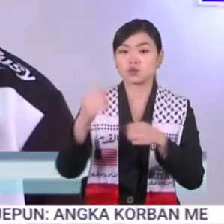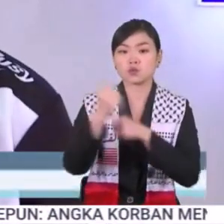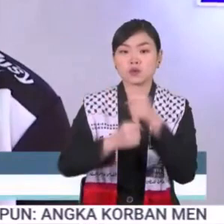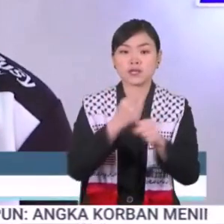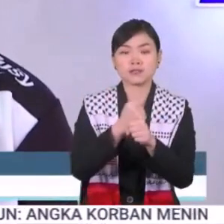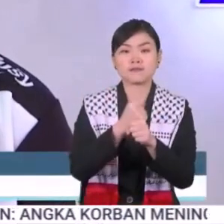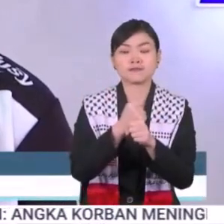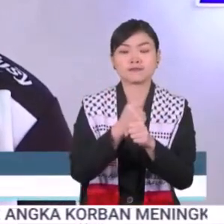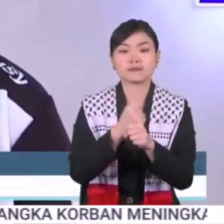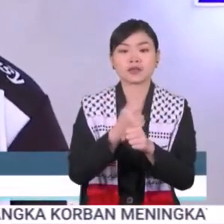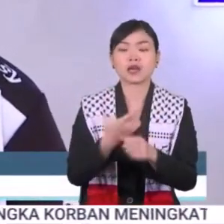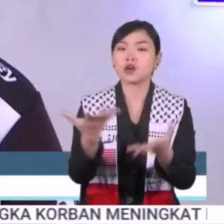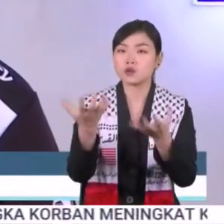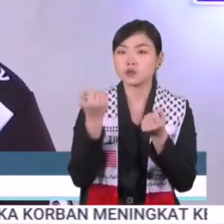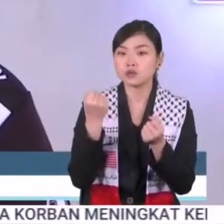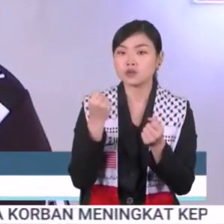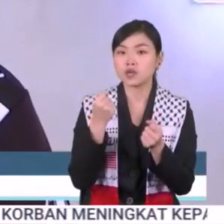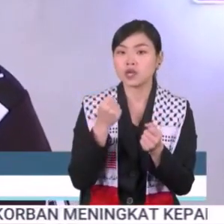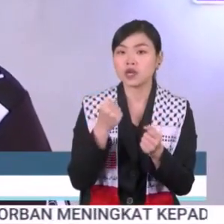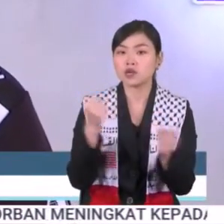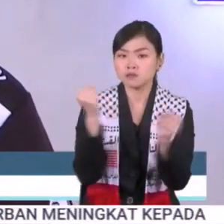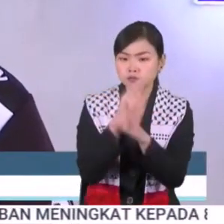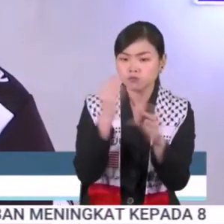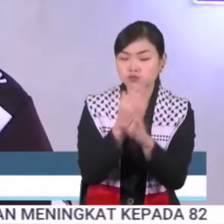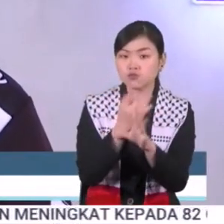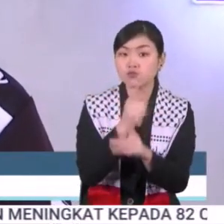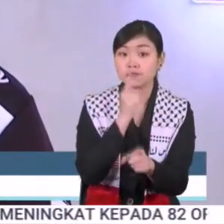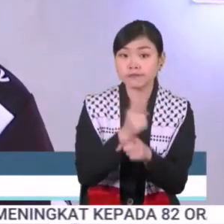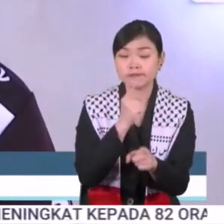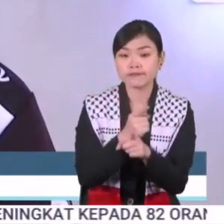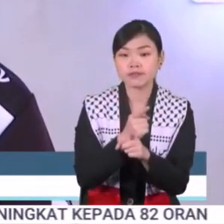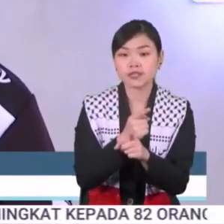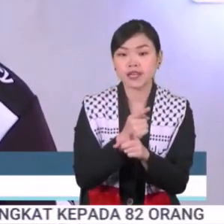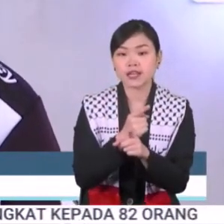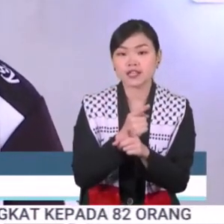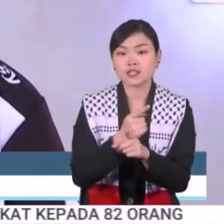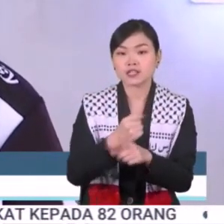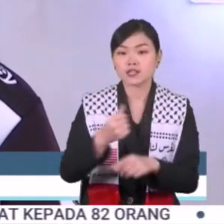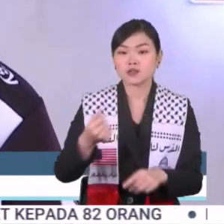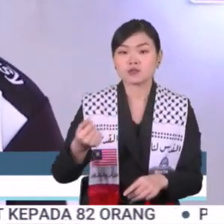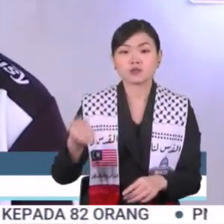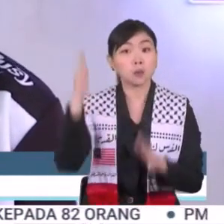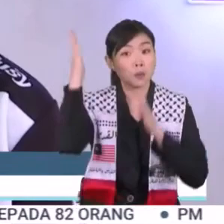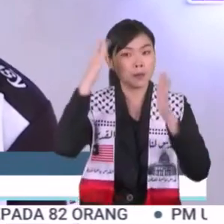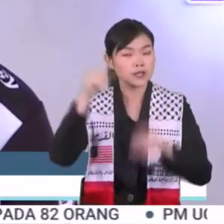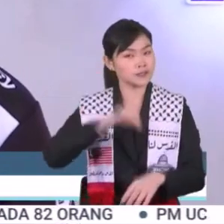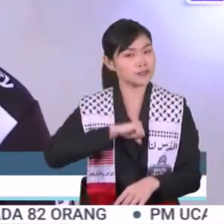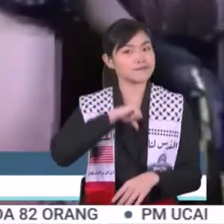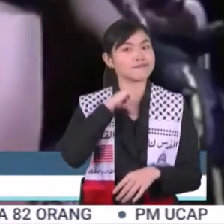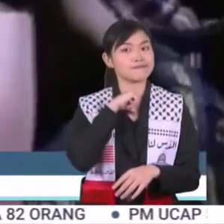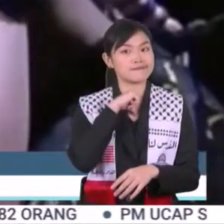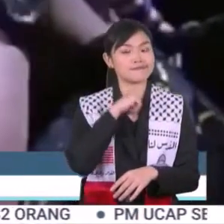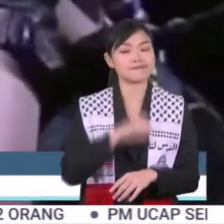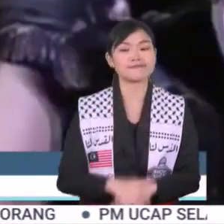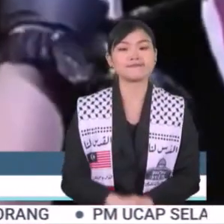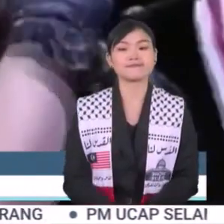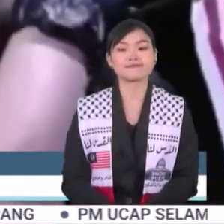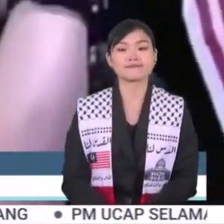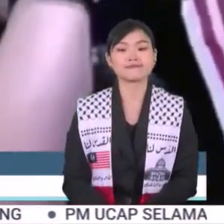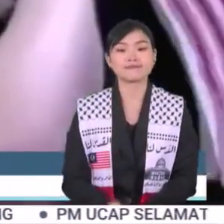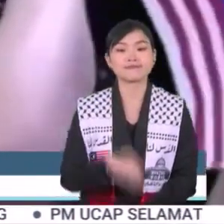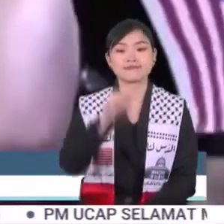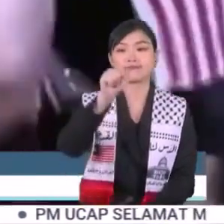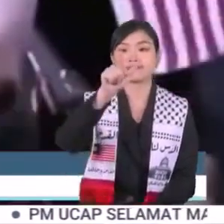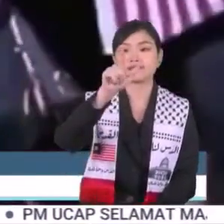Al nak buat yang terbaik nak pergi bawakan nama Malaysia nak buat yang terbaik dari 17 hari bulan Nor Iman